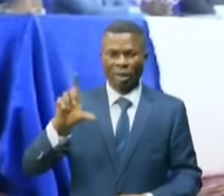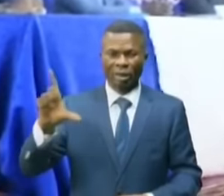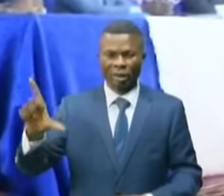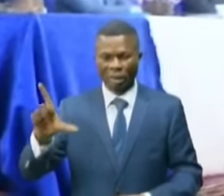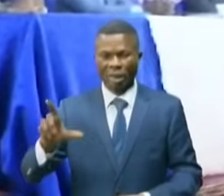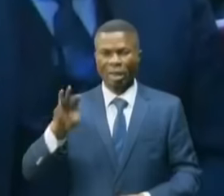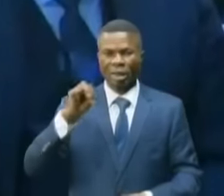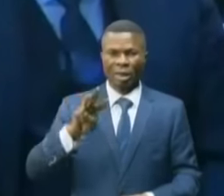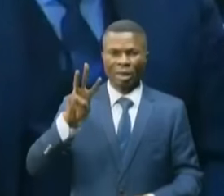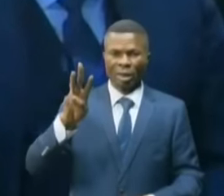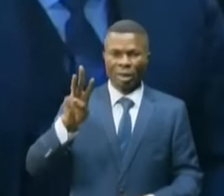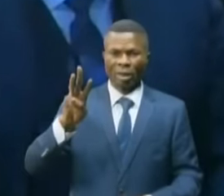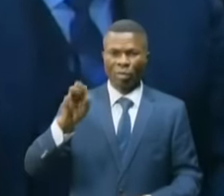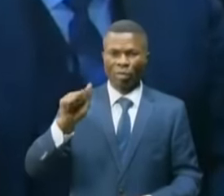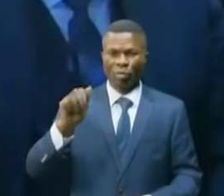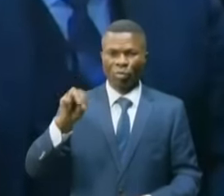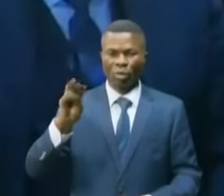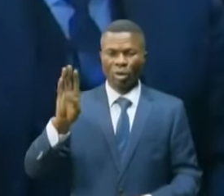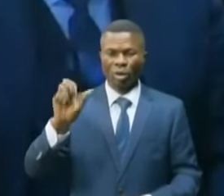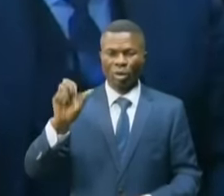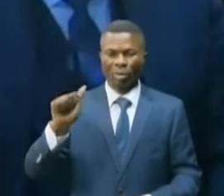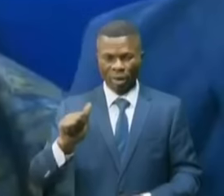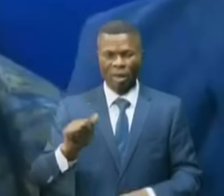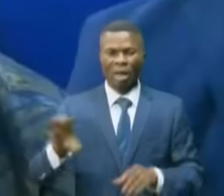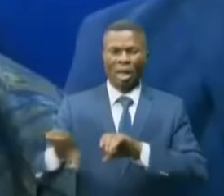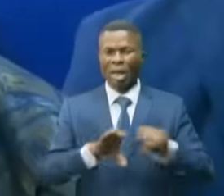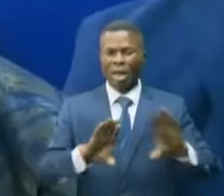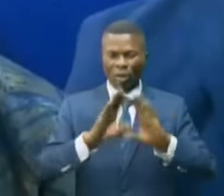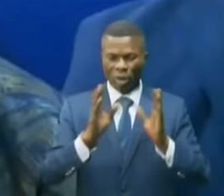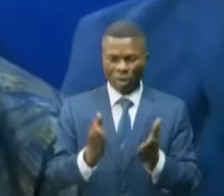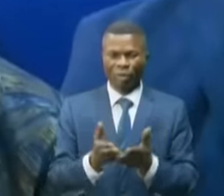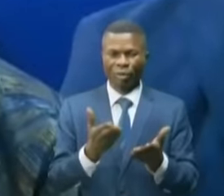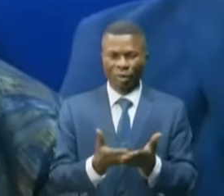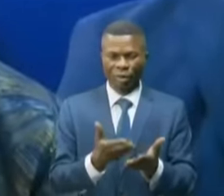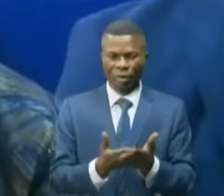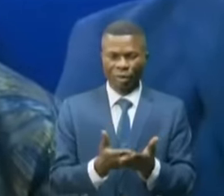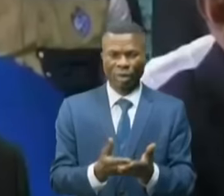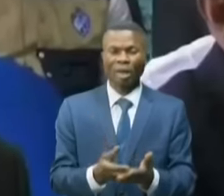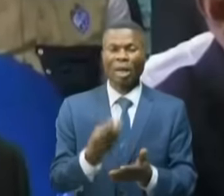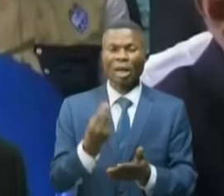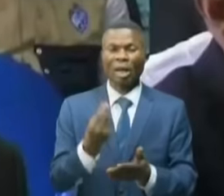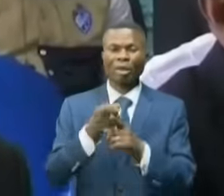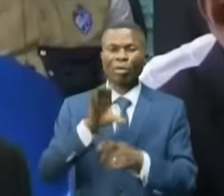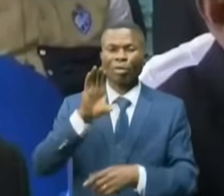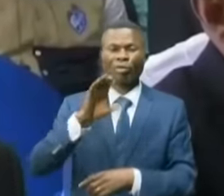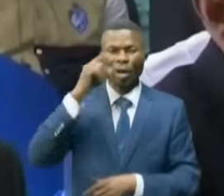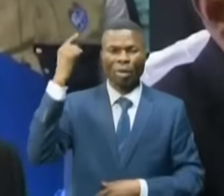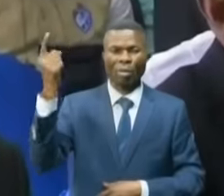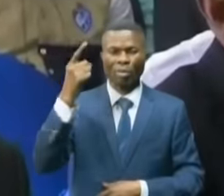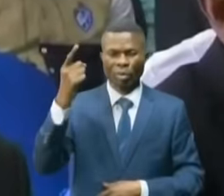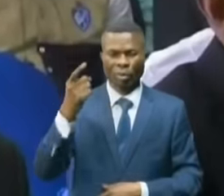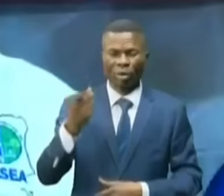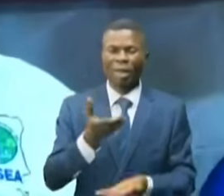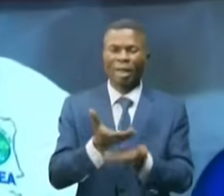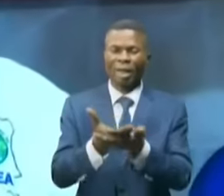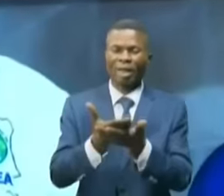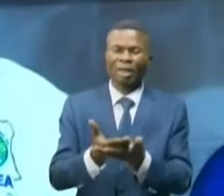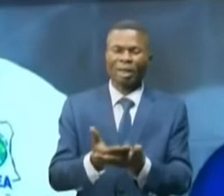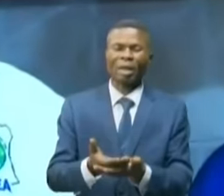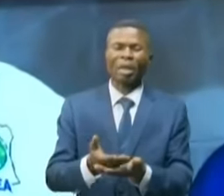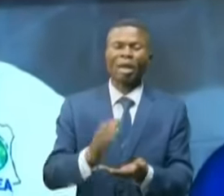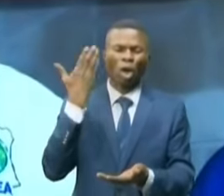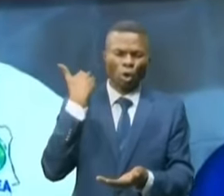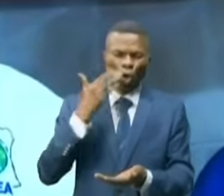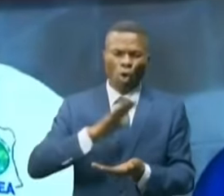de projet O et chef de ce projet, les activités de ce programme, financé par la Banque mondiale, visent à desservir en eau potable près de 700